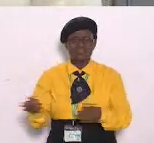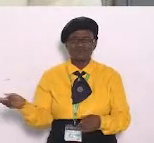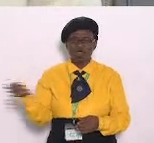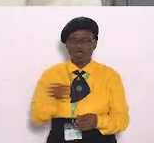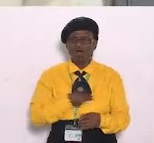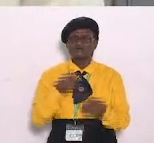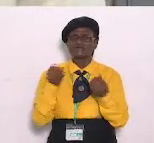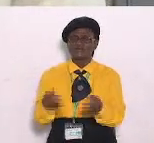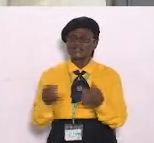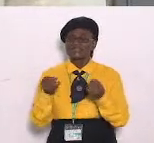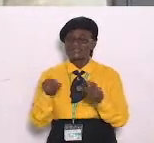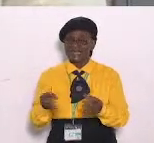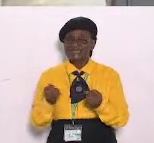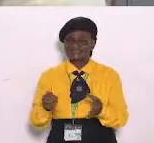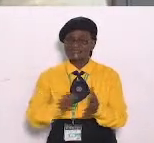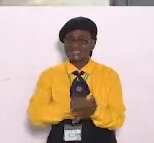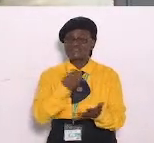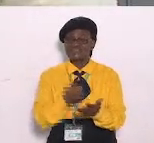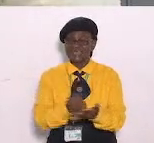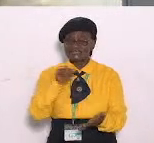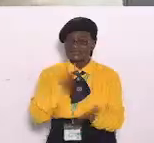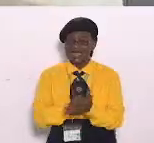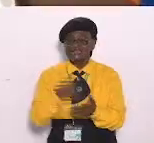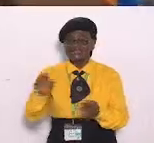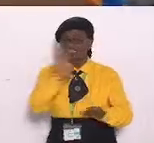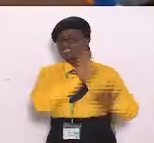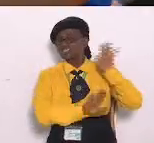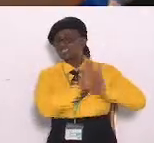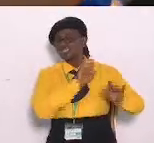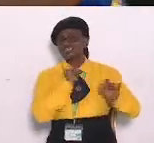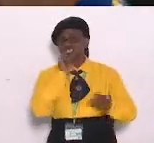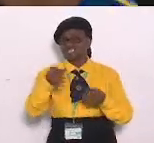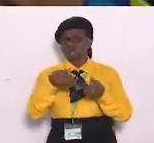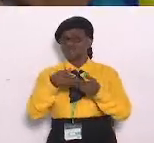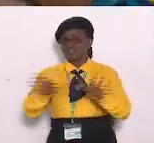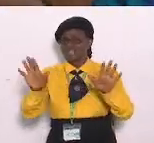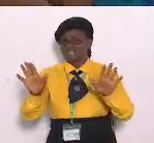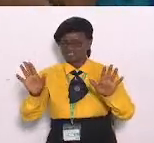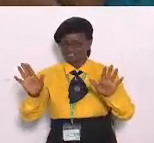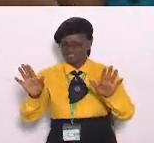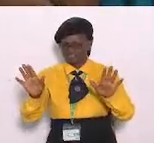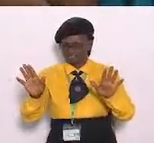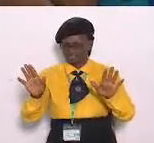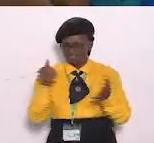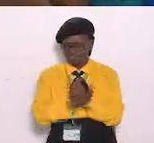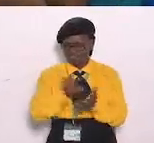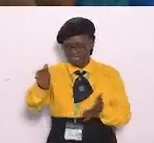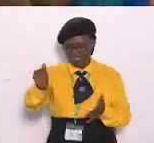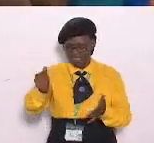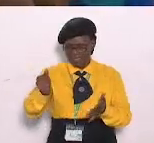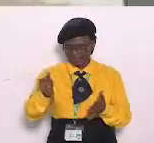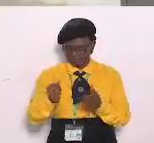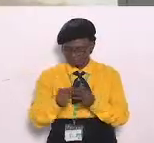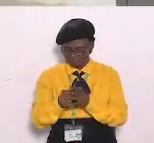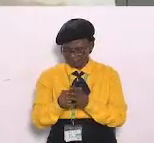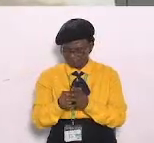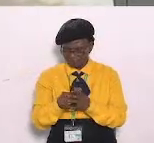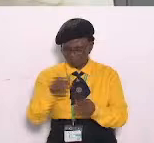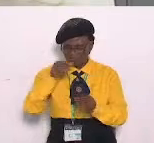enfants donnenous l'évidence abondante que le siège est